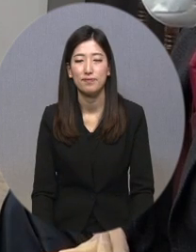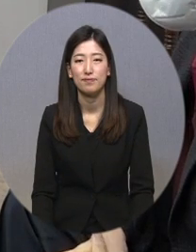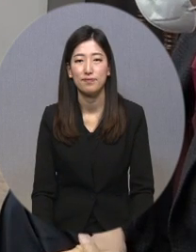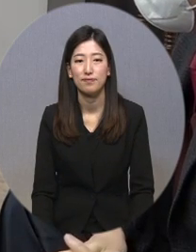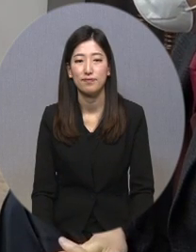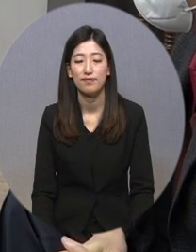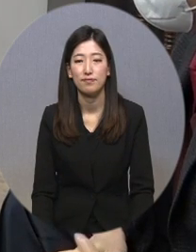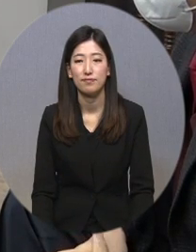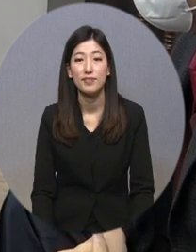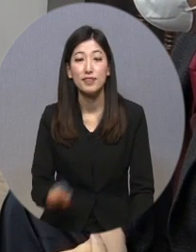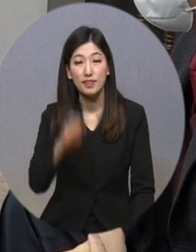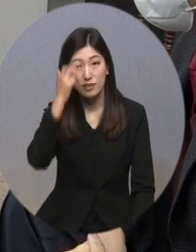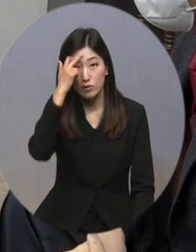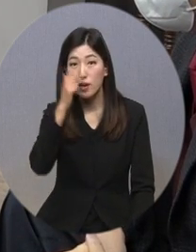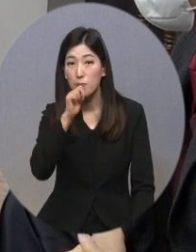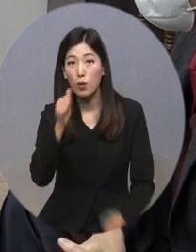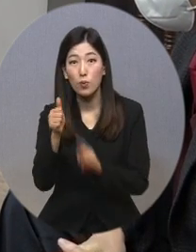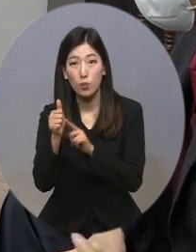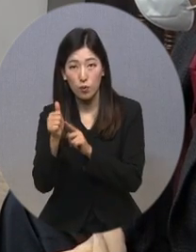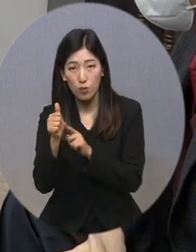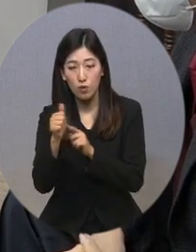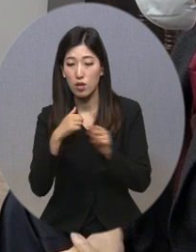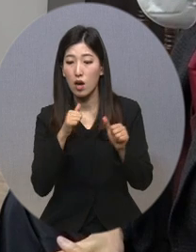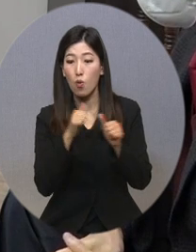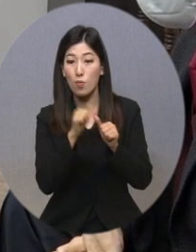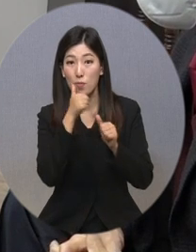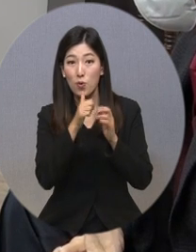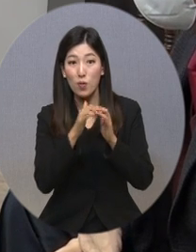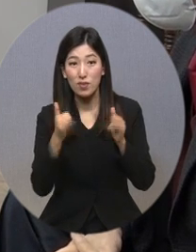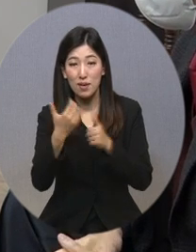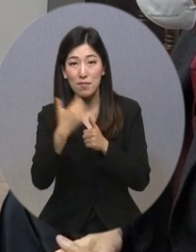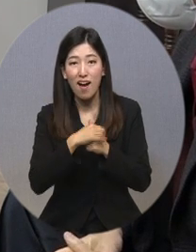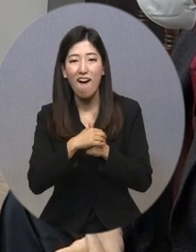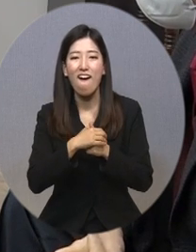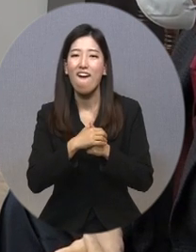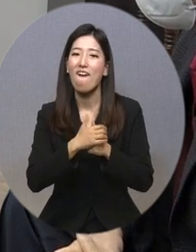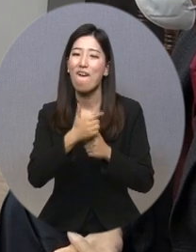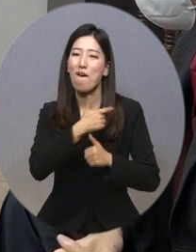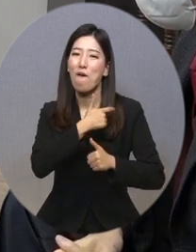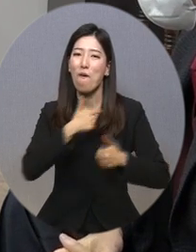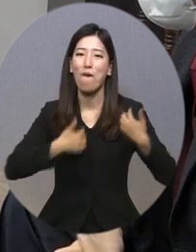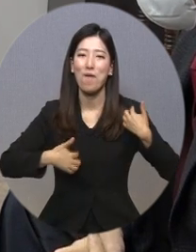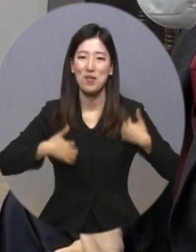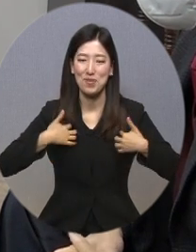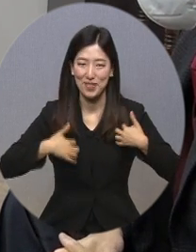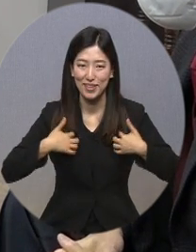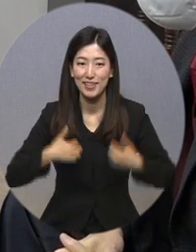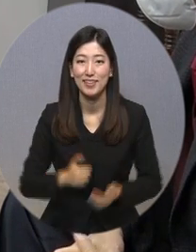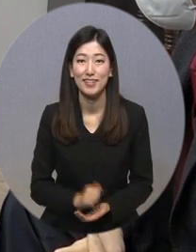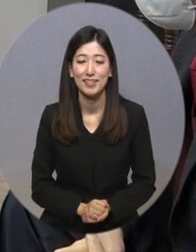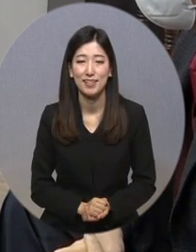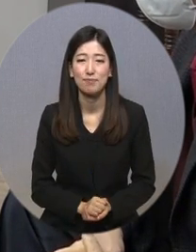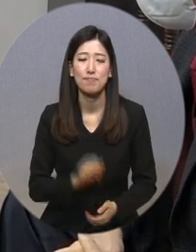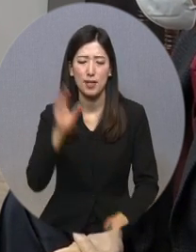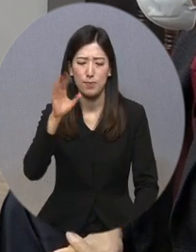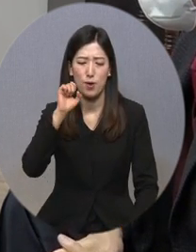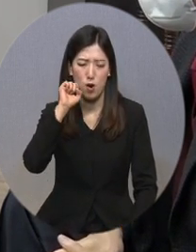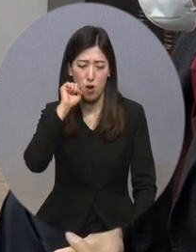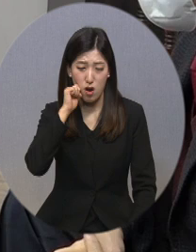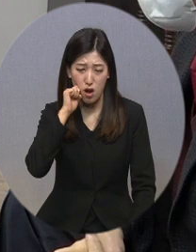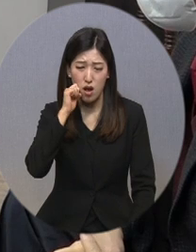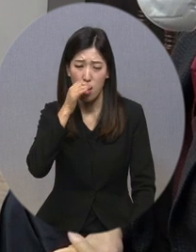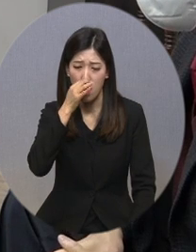이날 최진복 변호사는 고문 변호사로 된 것이 기쁘고 영광스럽다고 하며 앞으로도 계속 어렵고 힘든 사람들을